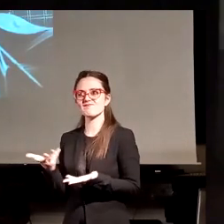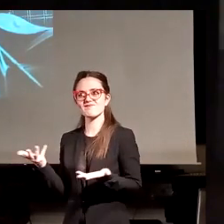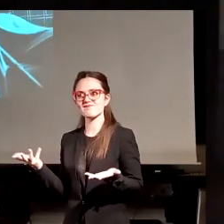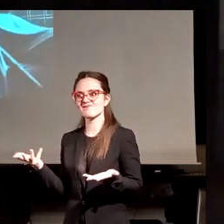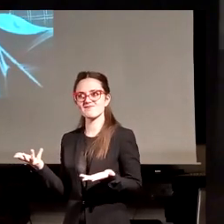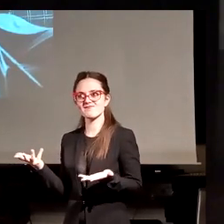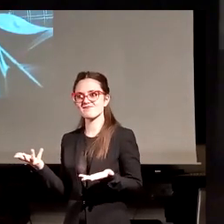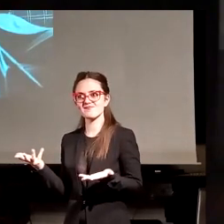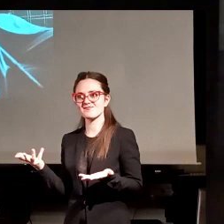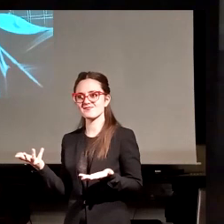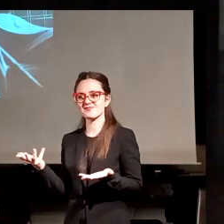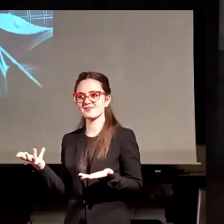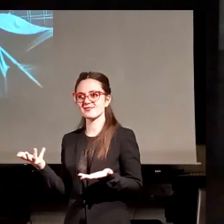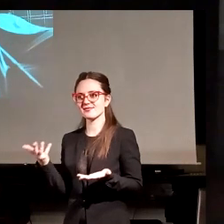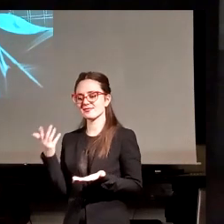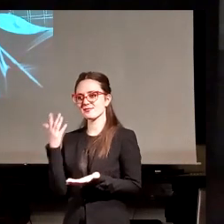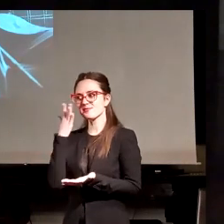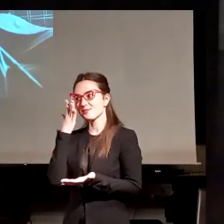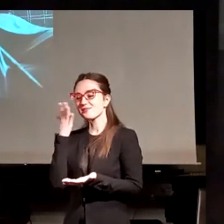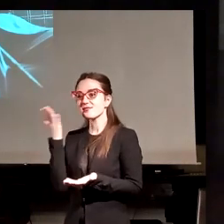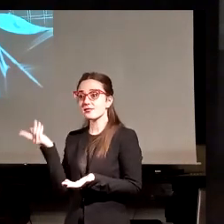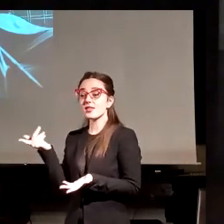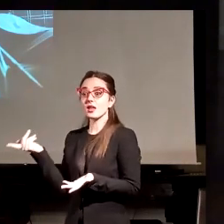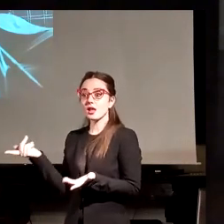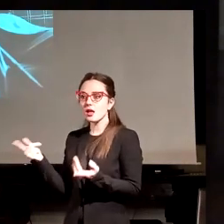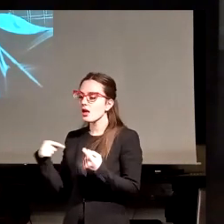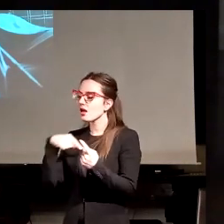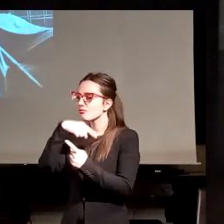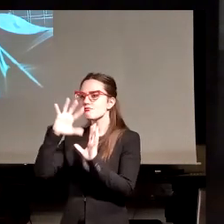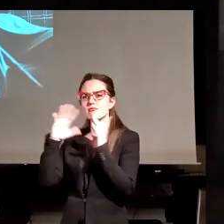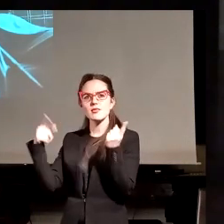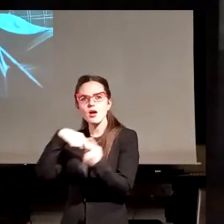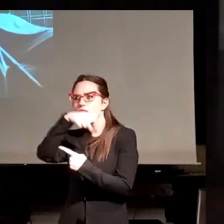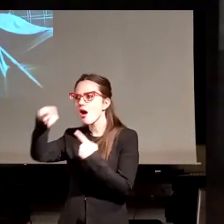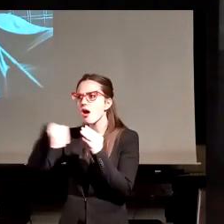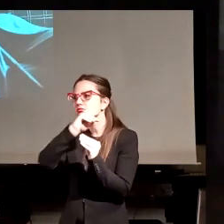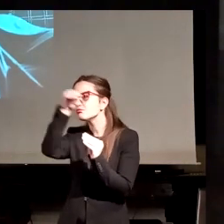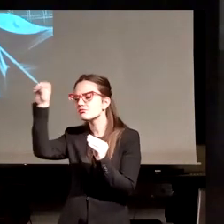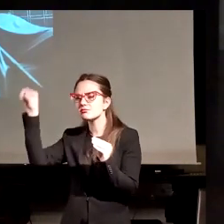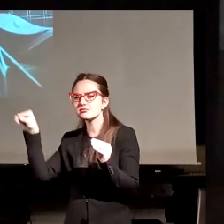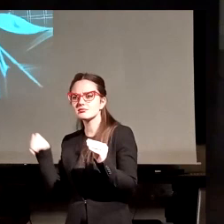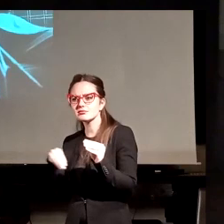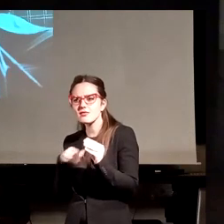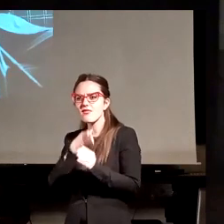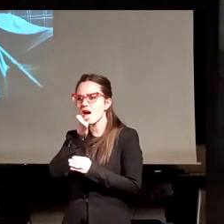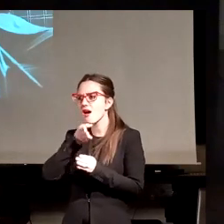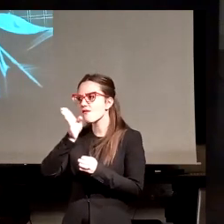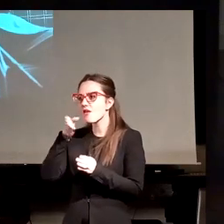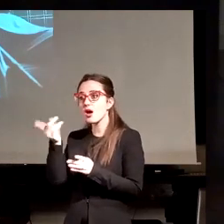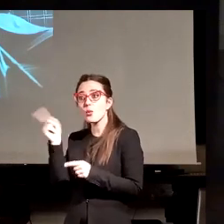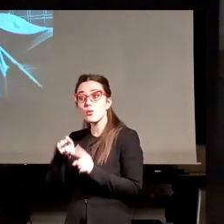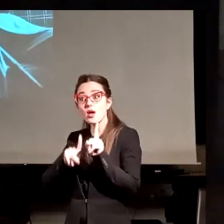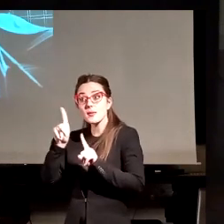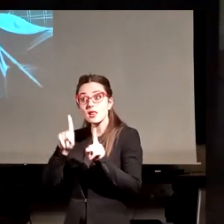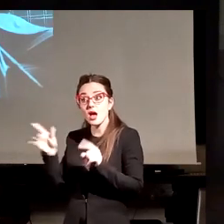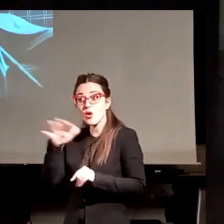insomma girava il mondo andava dovunque un'altra volta a milano all'aula magna io